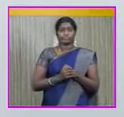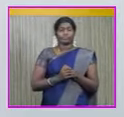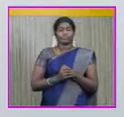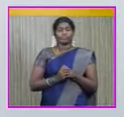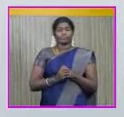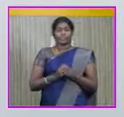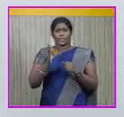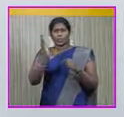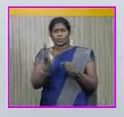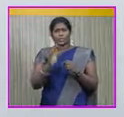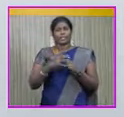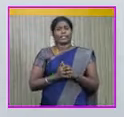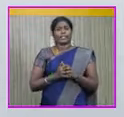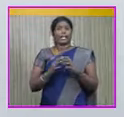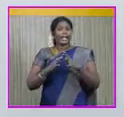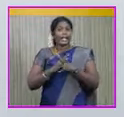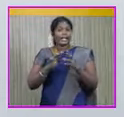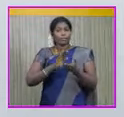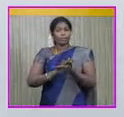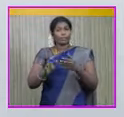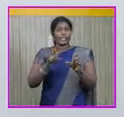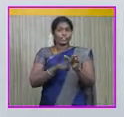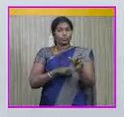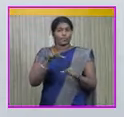குட்டி முக்கோணத்தோட பேர் ஒய்,